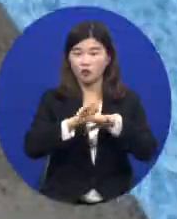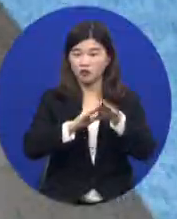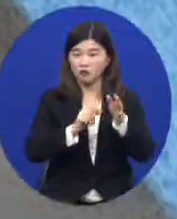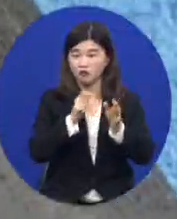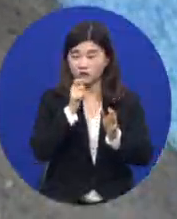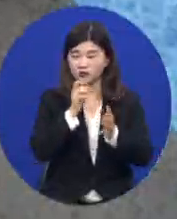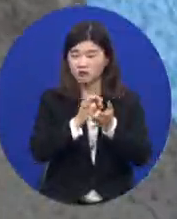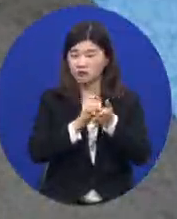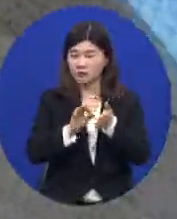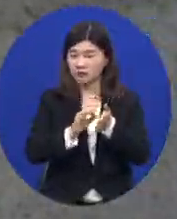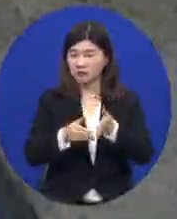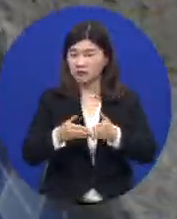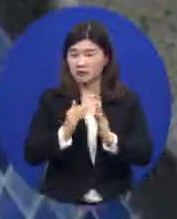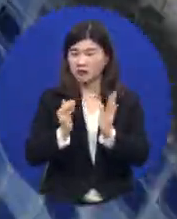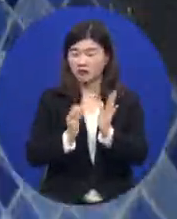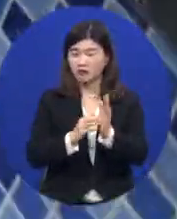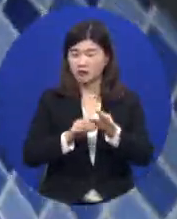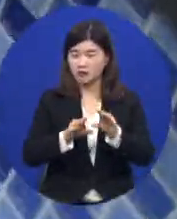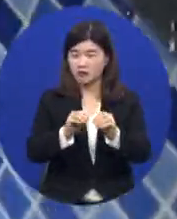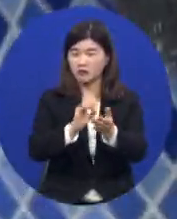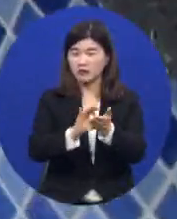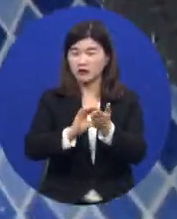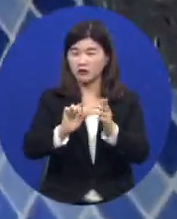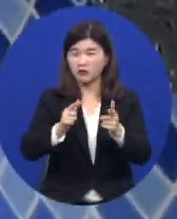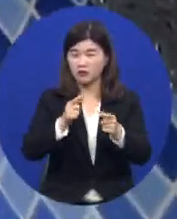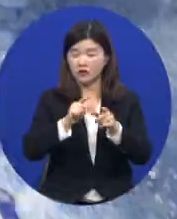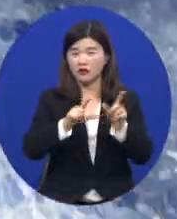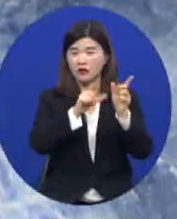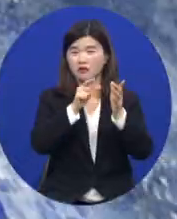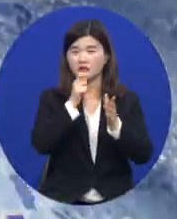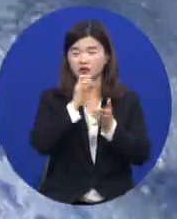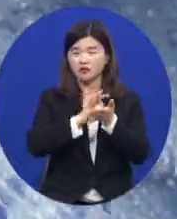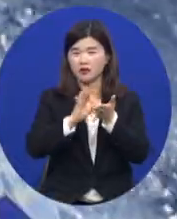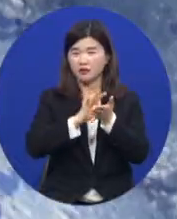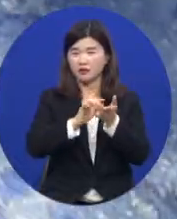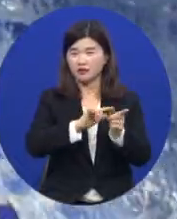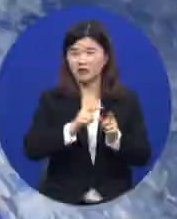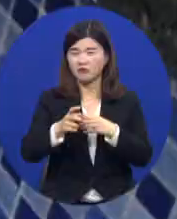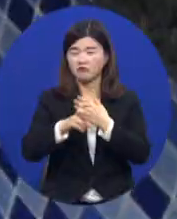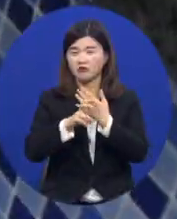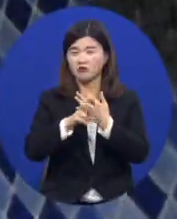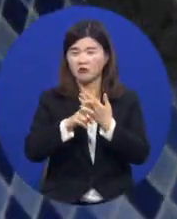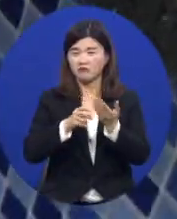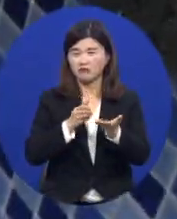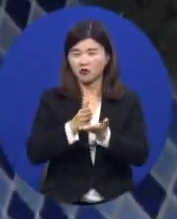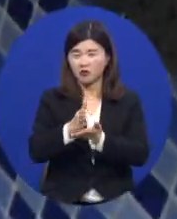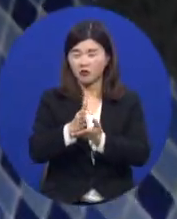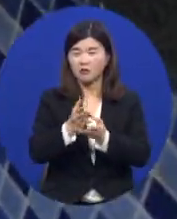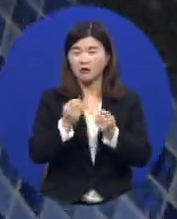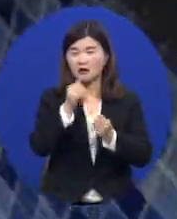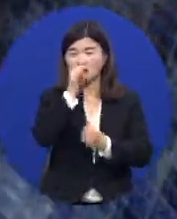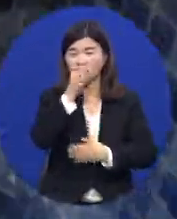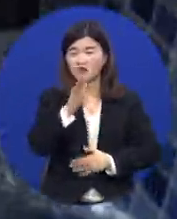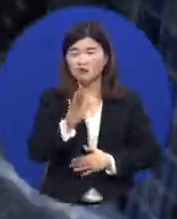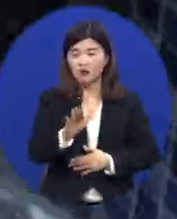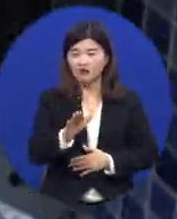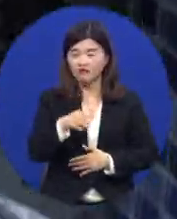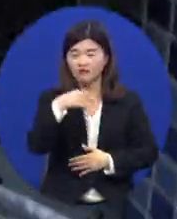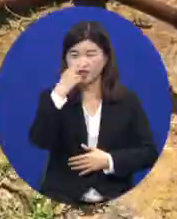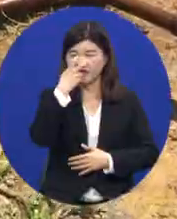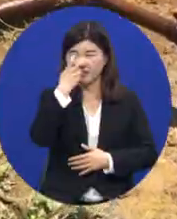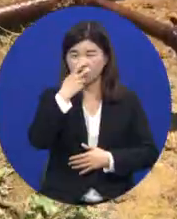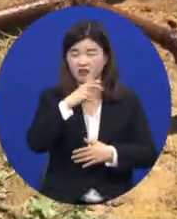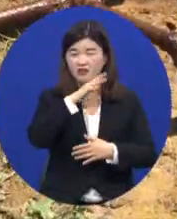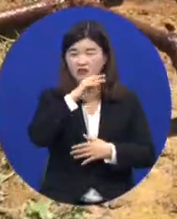건축물을 지은 뒤 농업용수를 차단하지 않고 생활용수로 사용하는 등 불법 전용 사례가 잇따르고 있지만 단속은